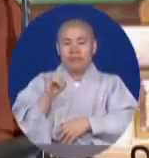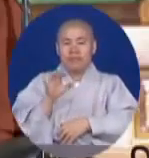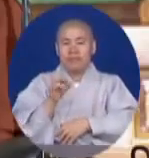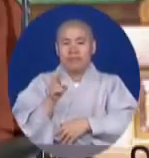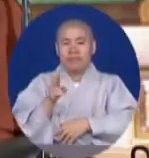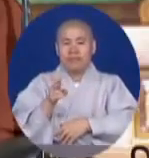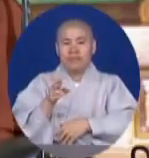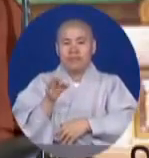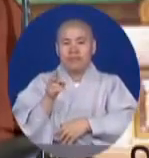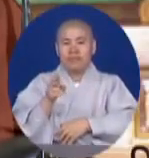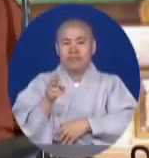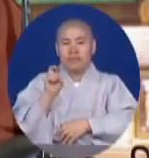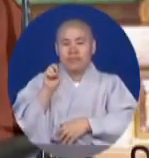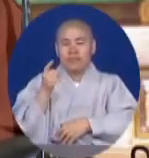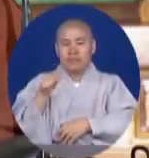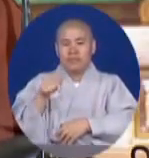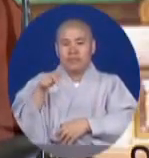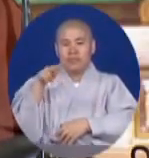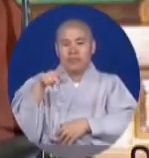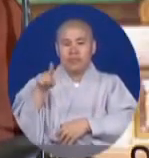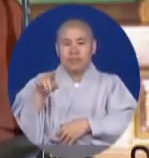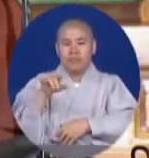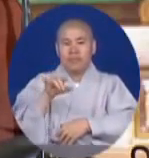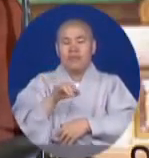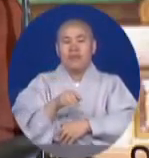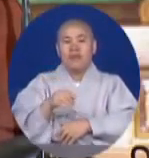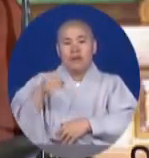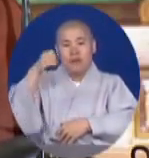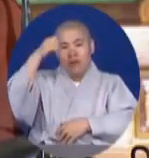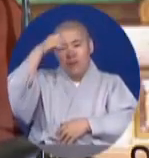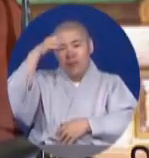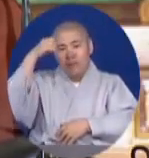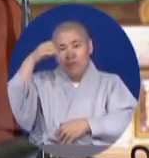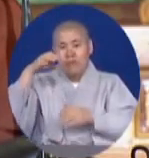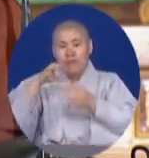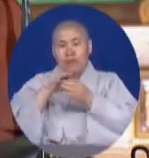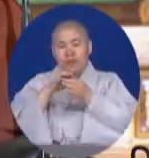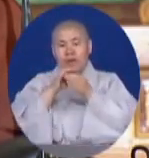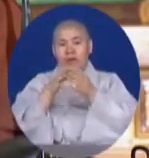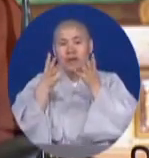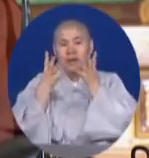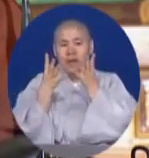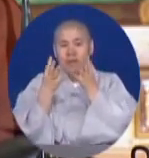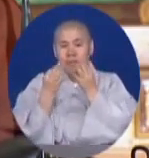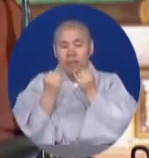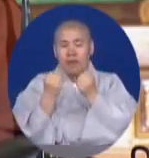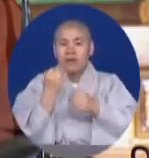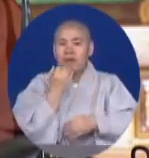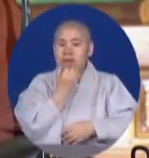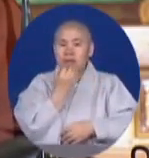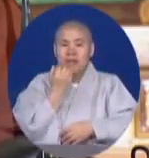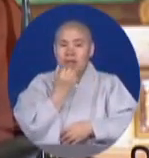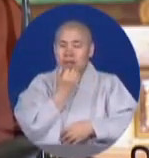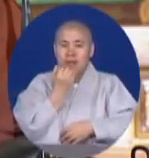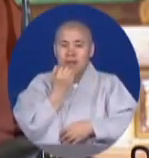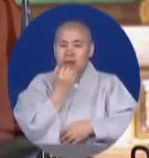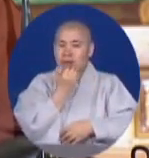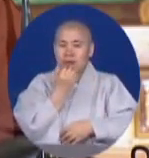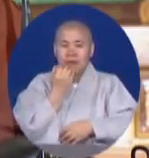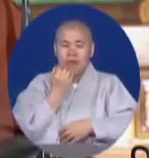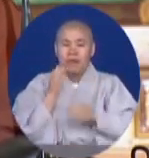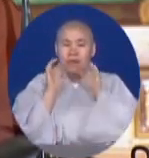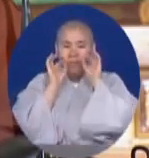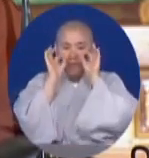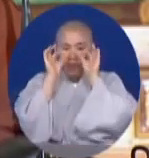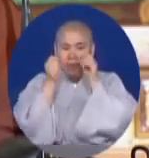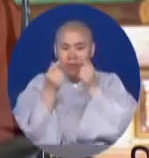비여유목자가 인등견 중색이나 등불로 인해서 많은 색상 색깔을 보는 것과 같다.